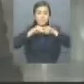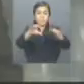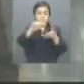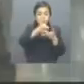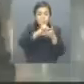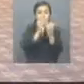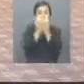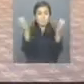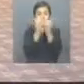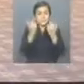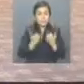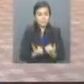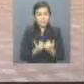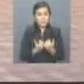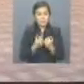ในครั้งนี้ค่ะ